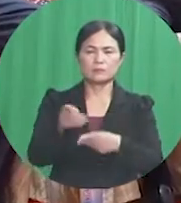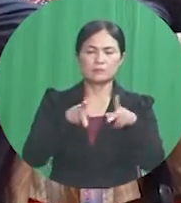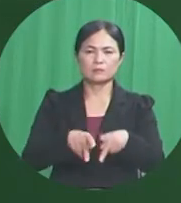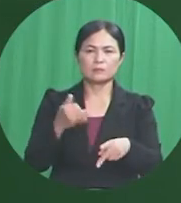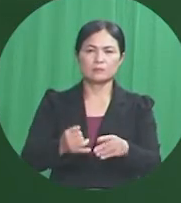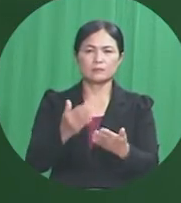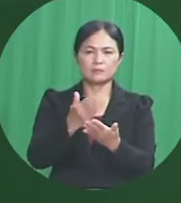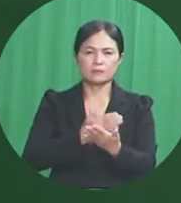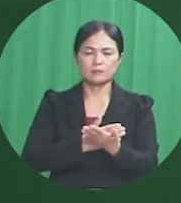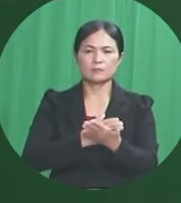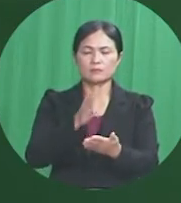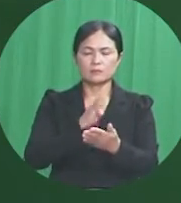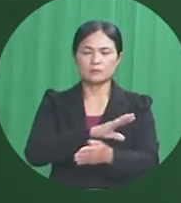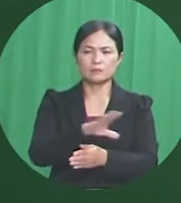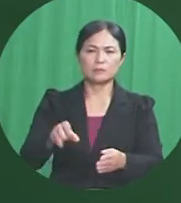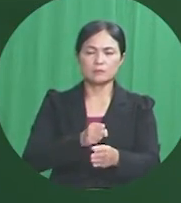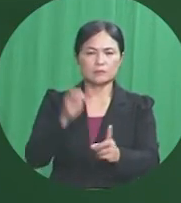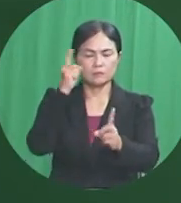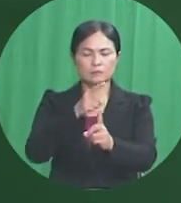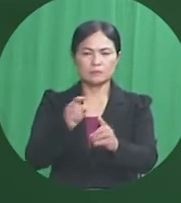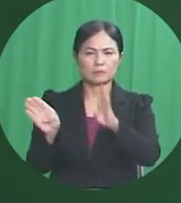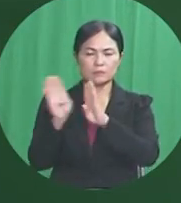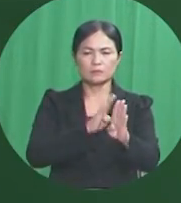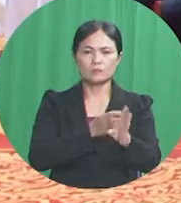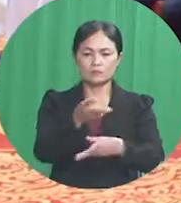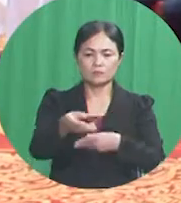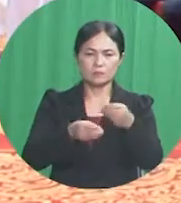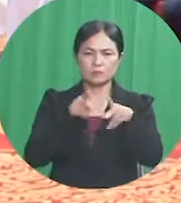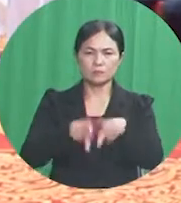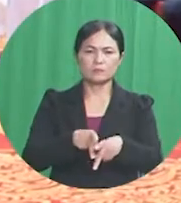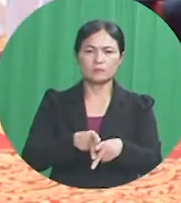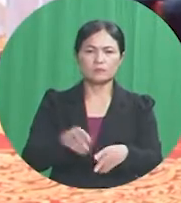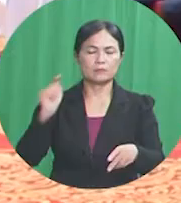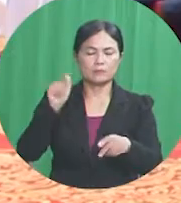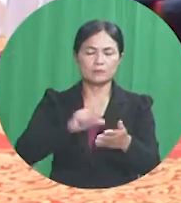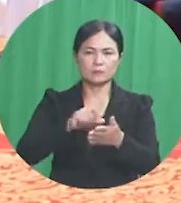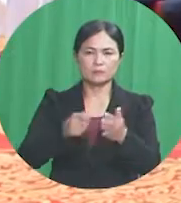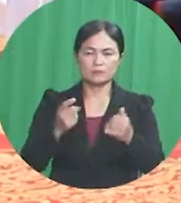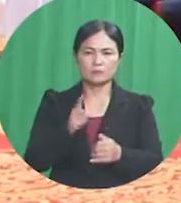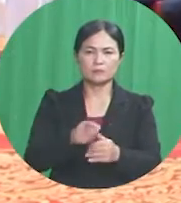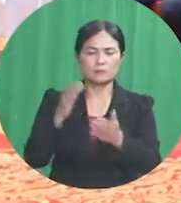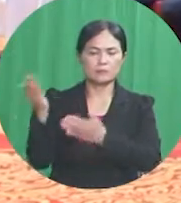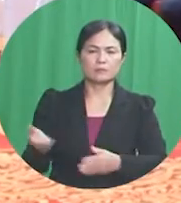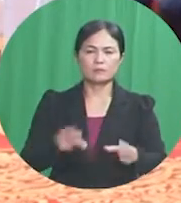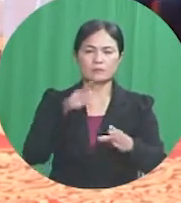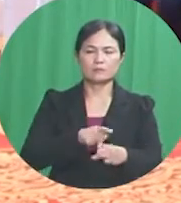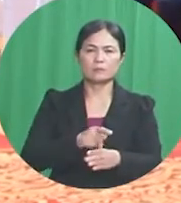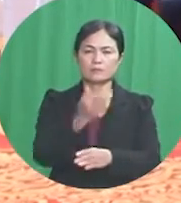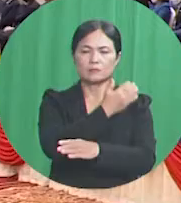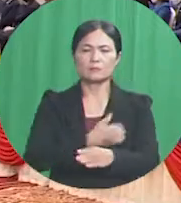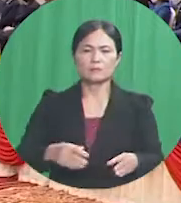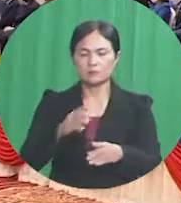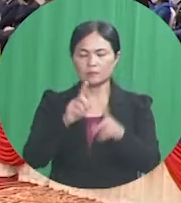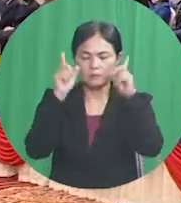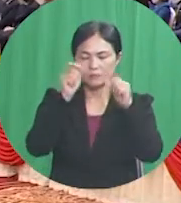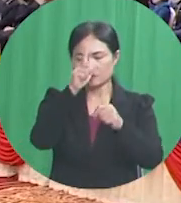6ប្រធានបទកុំយកកម្ពុជាជាគោលដៅប្រព្រឹត្តអំពើជួញដូរមនុស្សពិធីដ៏មានអត្ថន័យនោះក៏មានការអញ្ជើញចូលរួមពីសម្តេចឯកឧត្តម